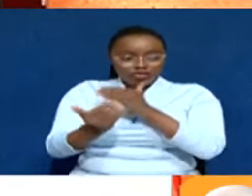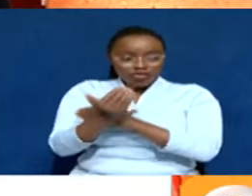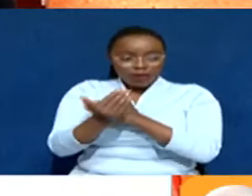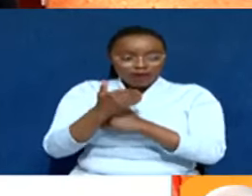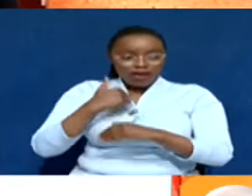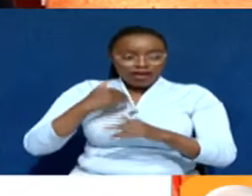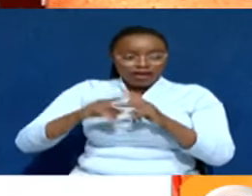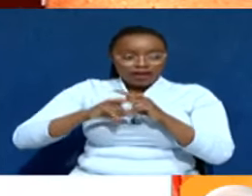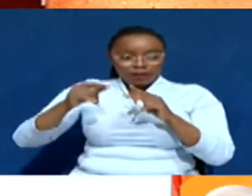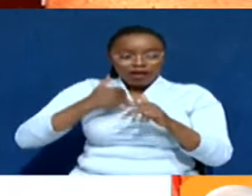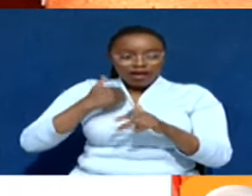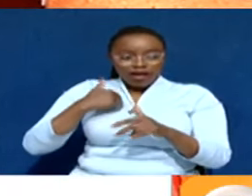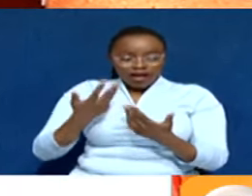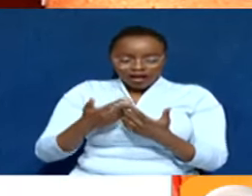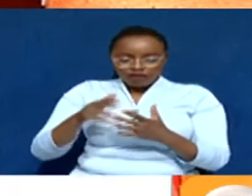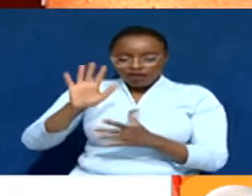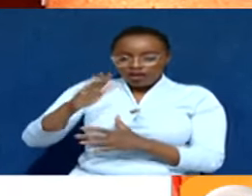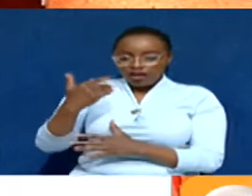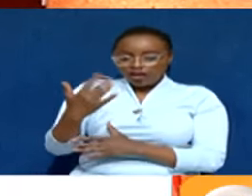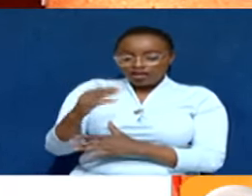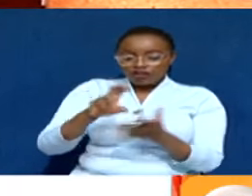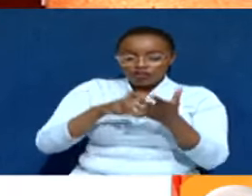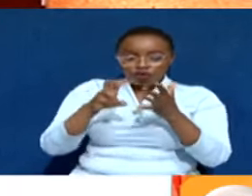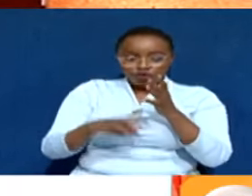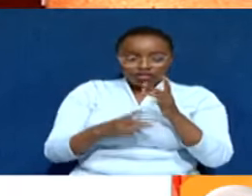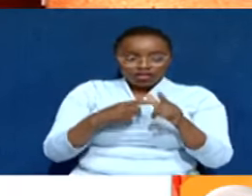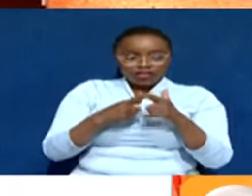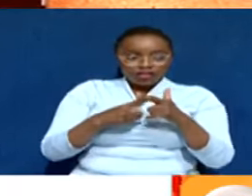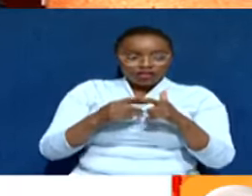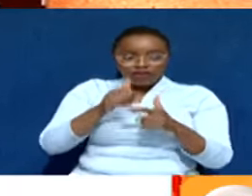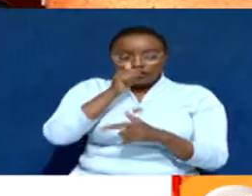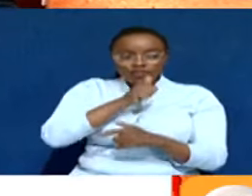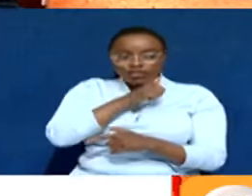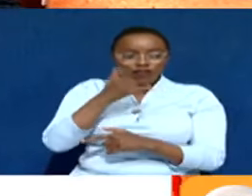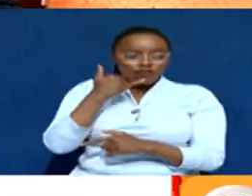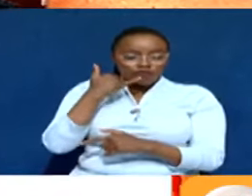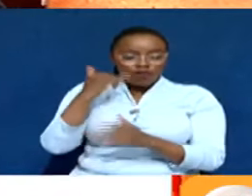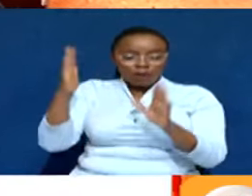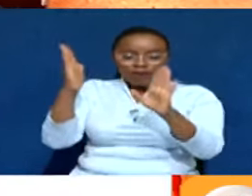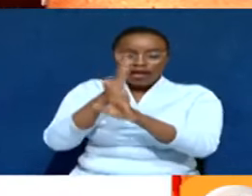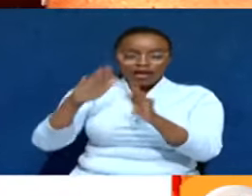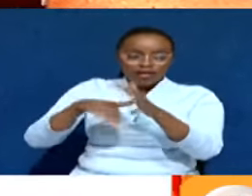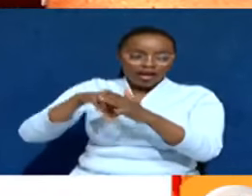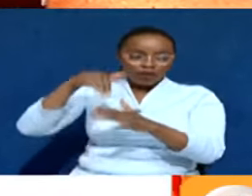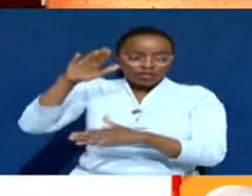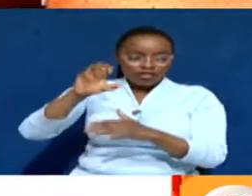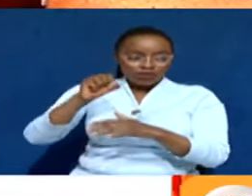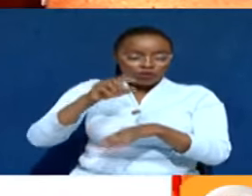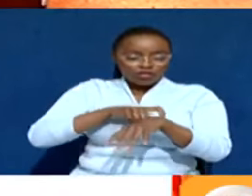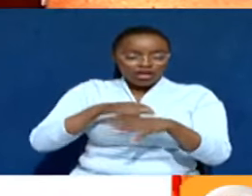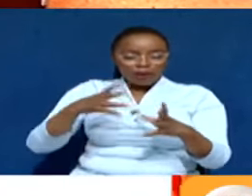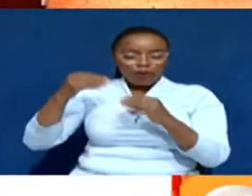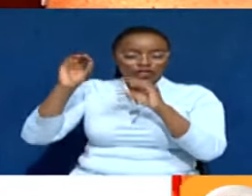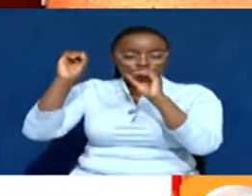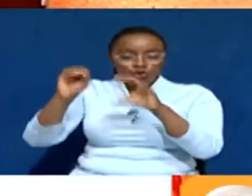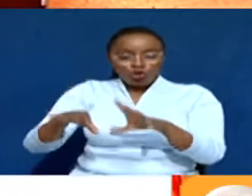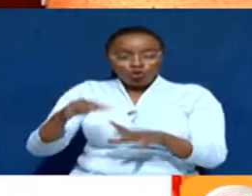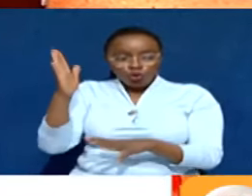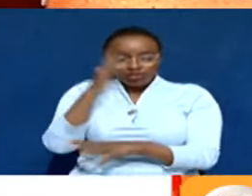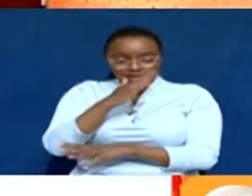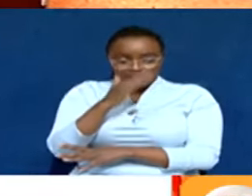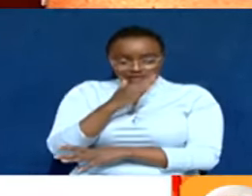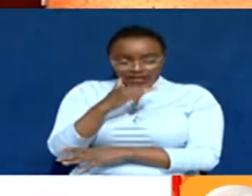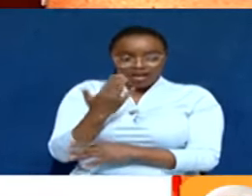nilikuwa nimekimbia, niko na karatasi zangu za contract. So hiyo my secret phone ilificha nje. So wakati nilienda kutupa takataka,